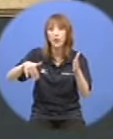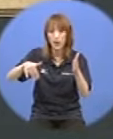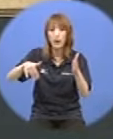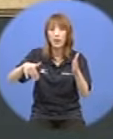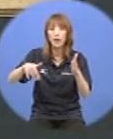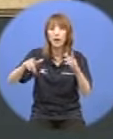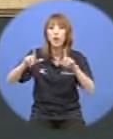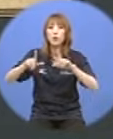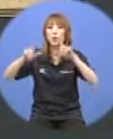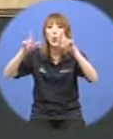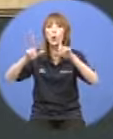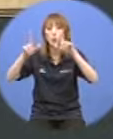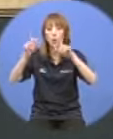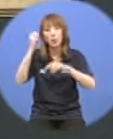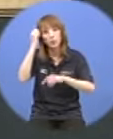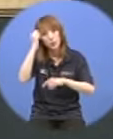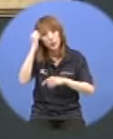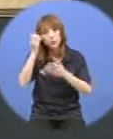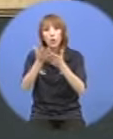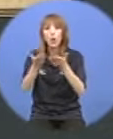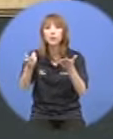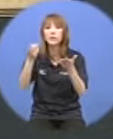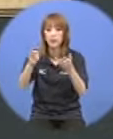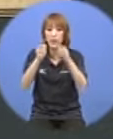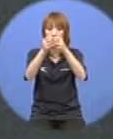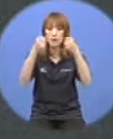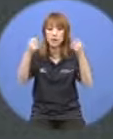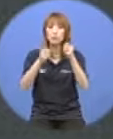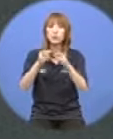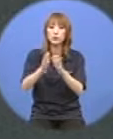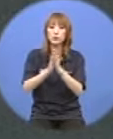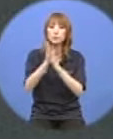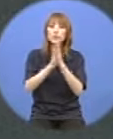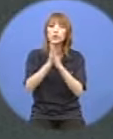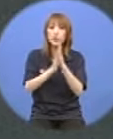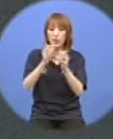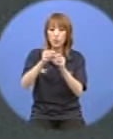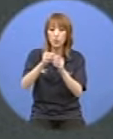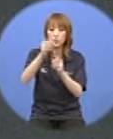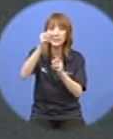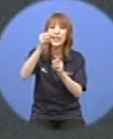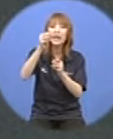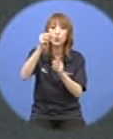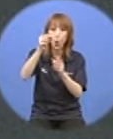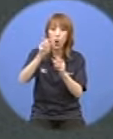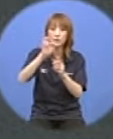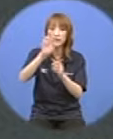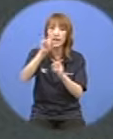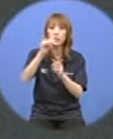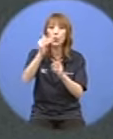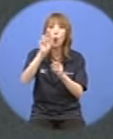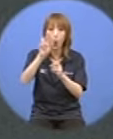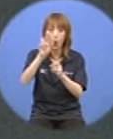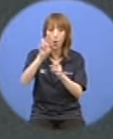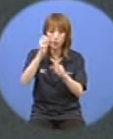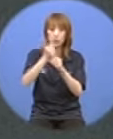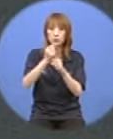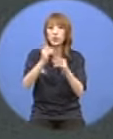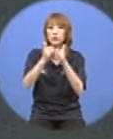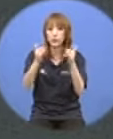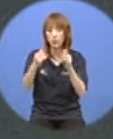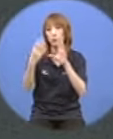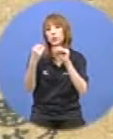東京の宿屋で仏壇線香を扱ってる人と相部屋になりまして、でこういろんな世間話